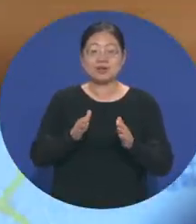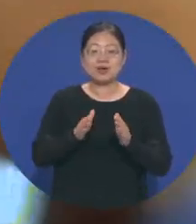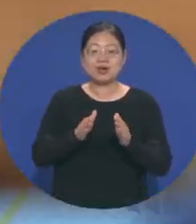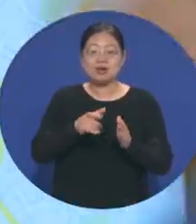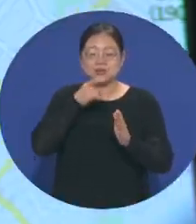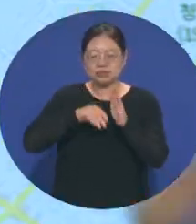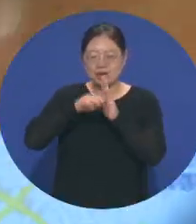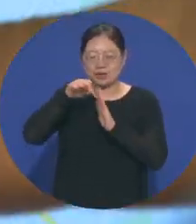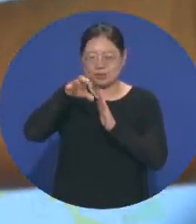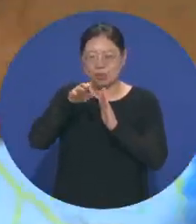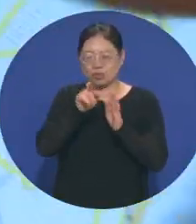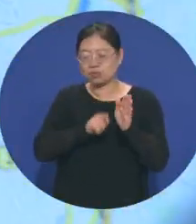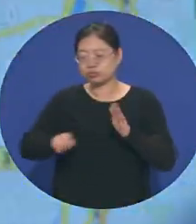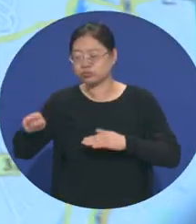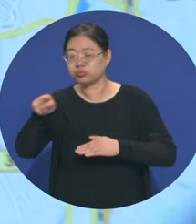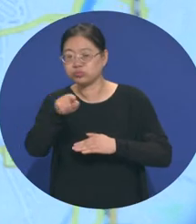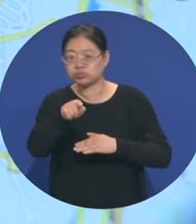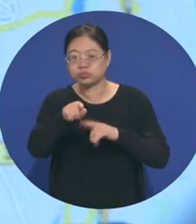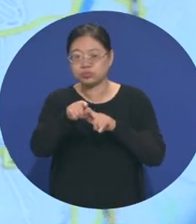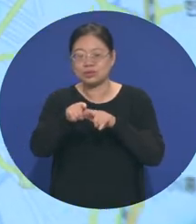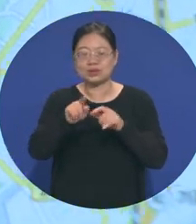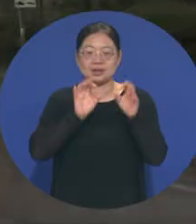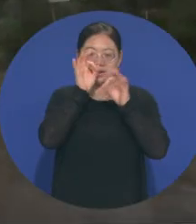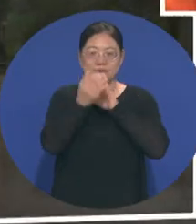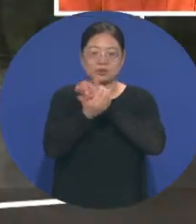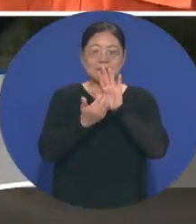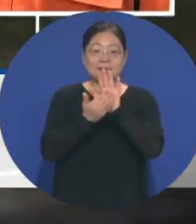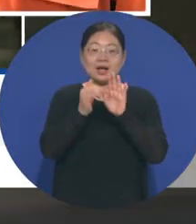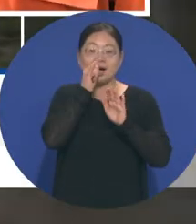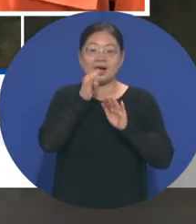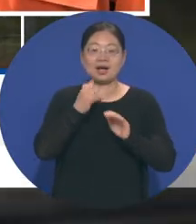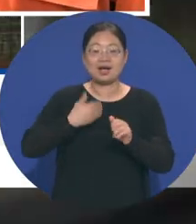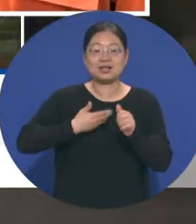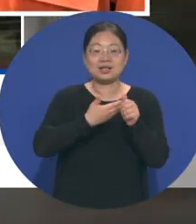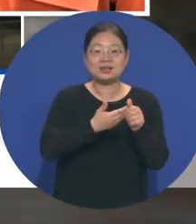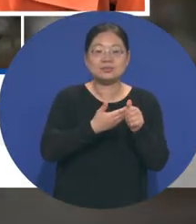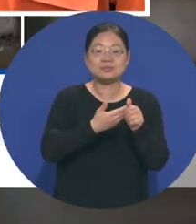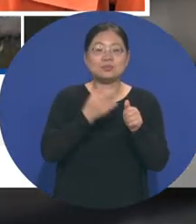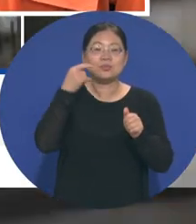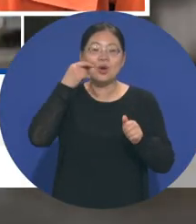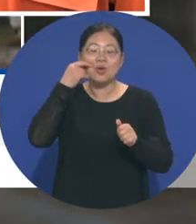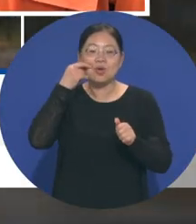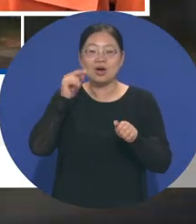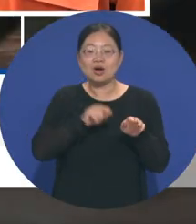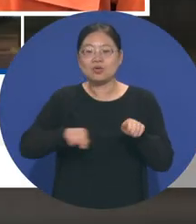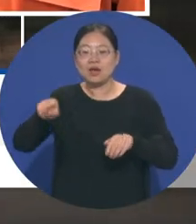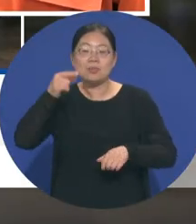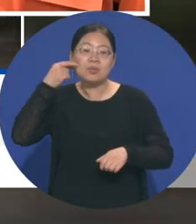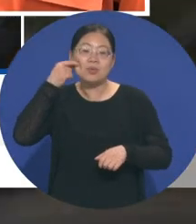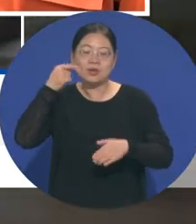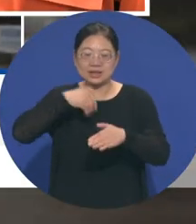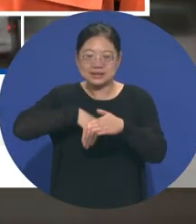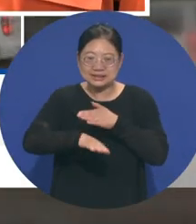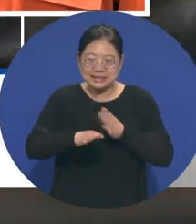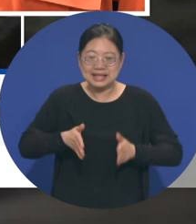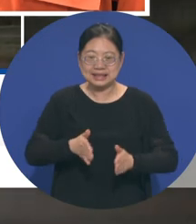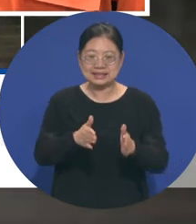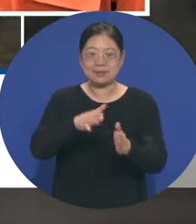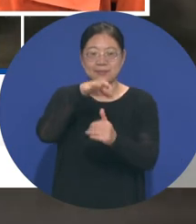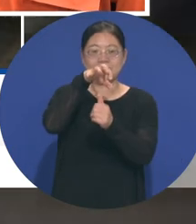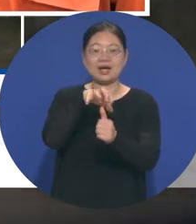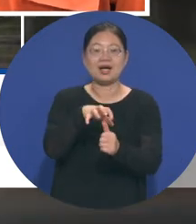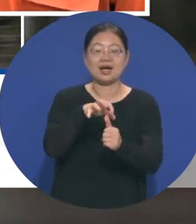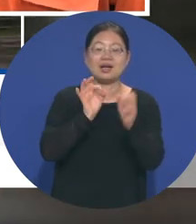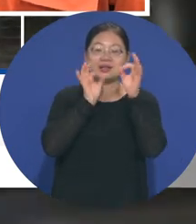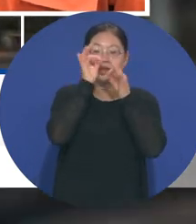우회하면 사고를 미연에 방지할 수 있습니다 알림을 못 받고 우회를 안 하셨을 때 지하차도에 갇혀서 어